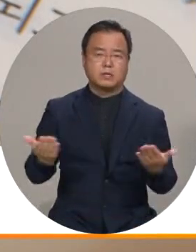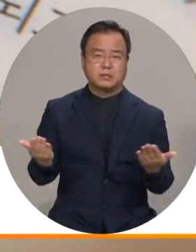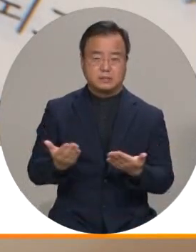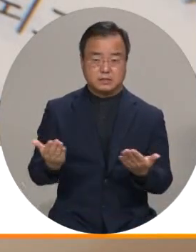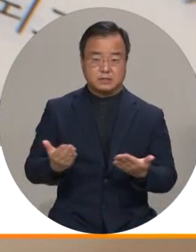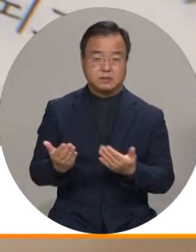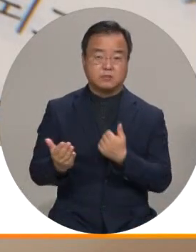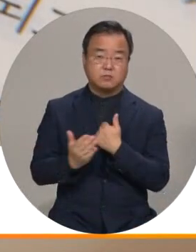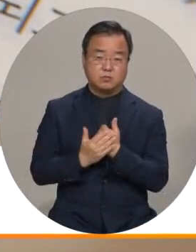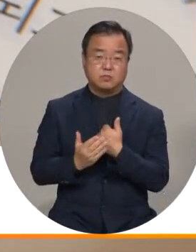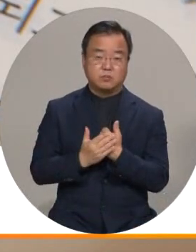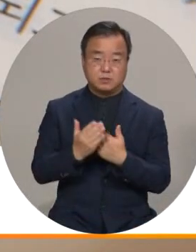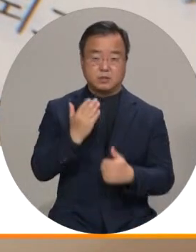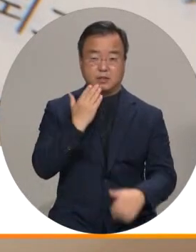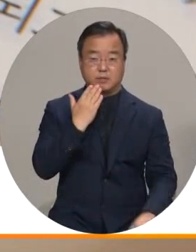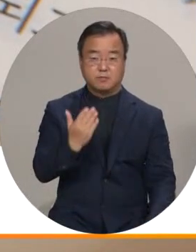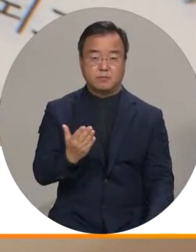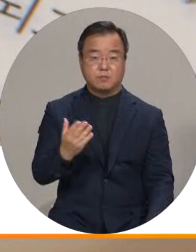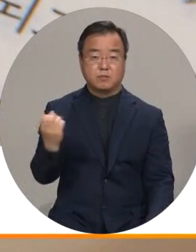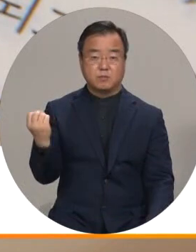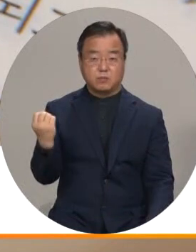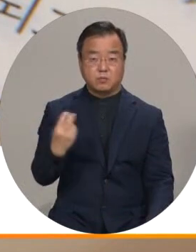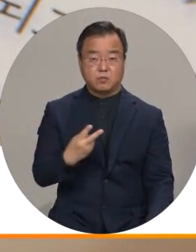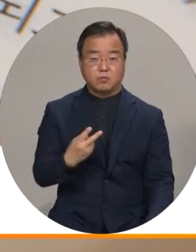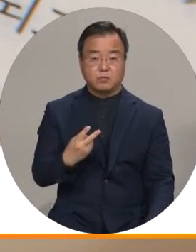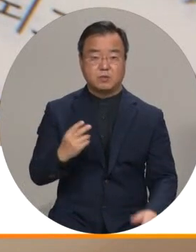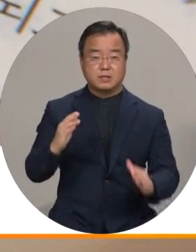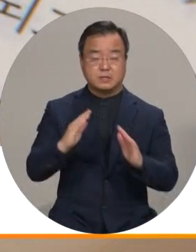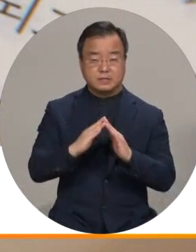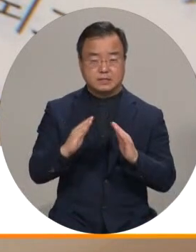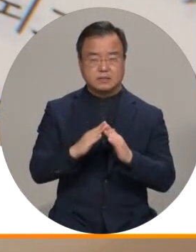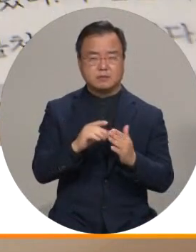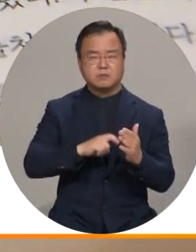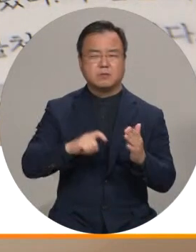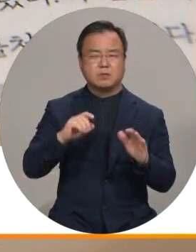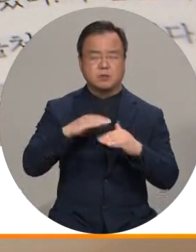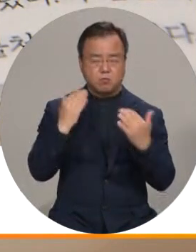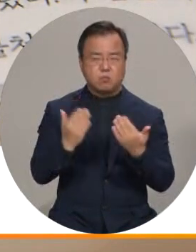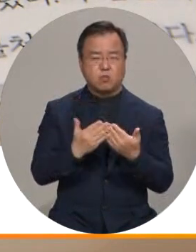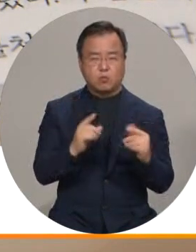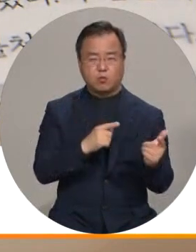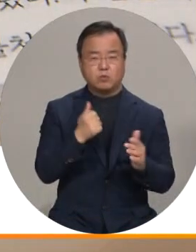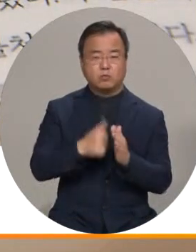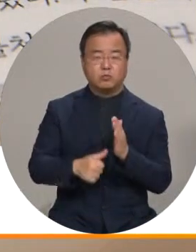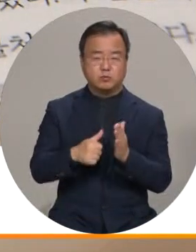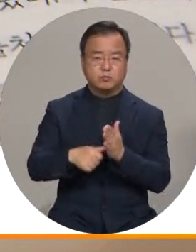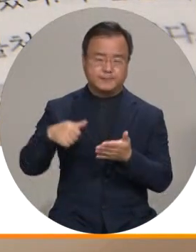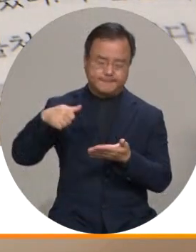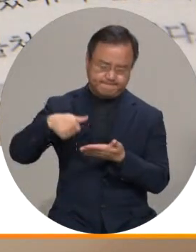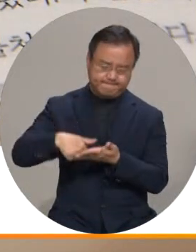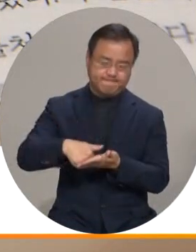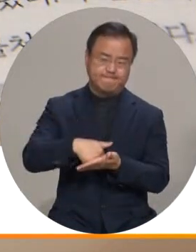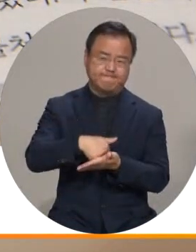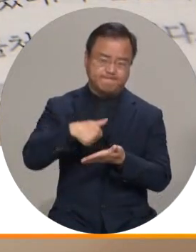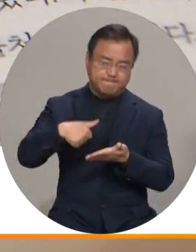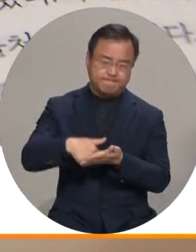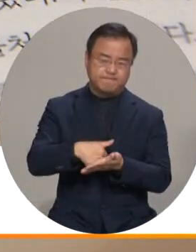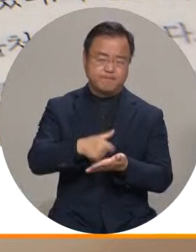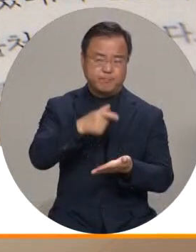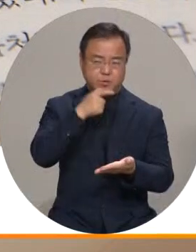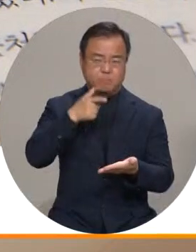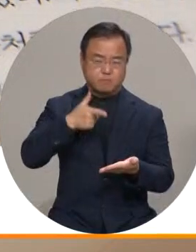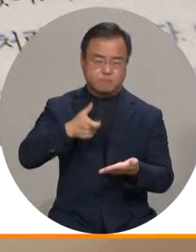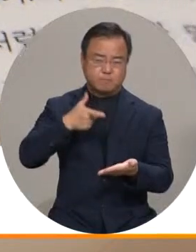됐어요 그리고 속옷도 다리고 정말 집 안에 있는 모든 걸 다 다렸다 거 같아요 그래서 꾹꾹 이제 물도 뿌리고